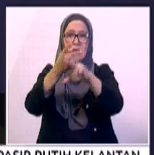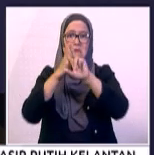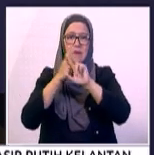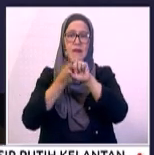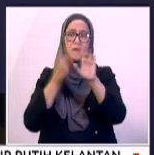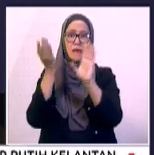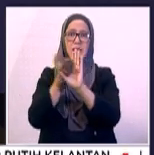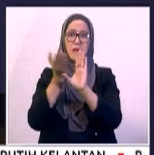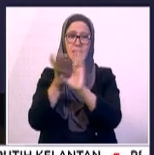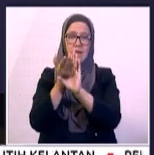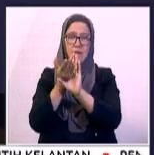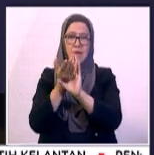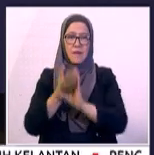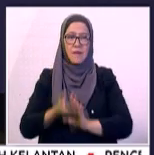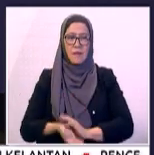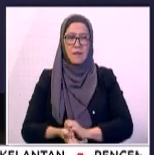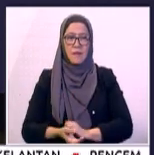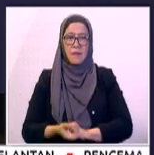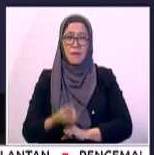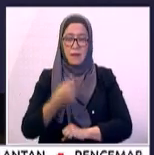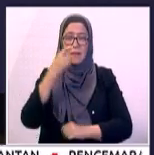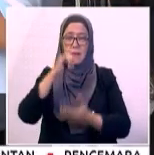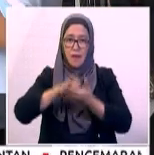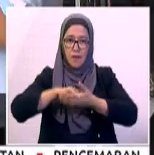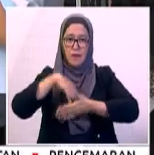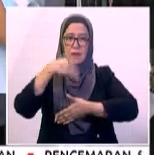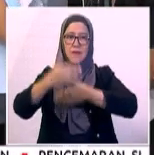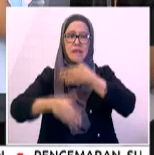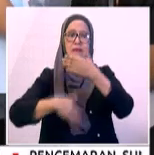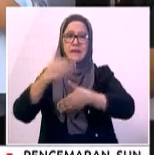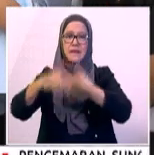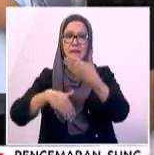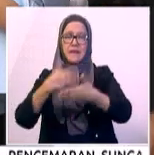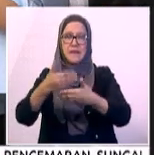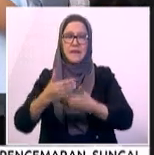lah. So yang itu dalam proses.